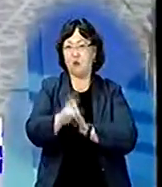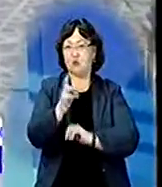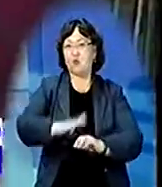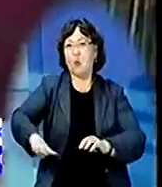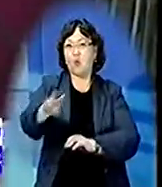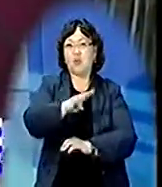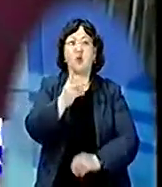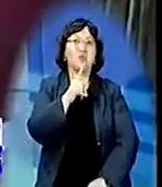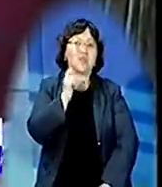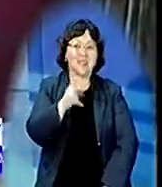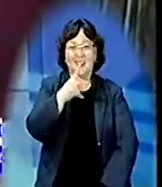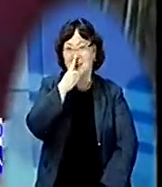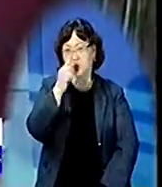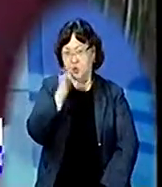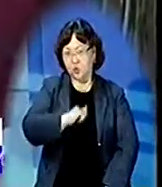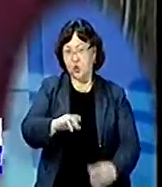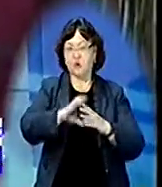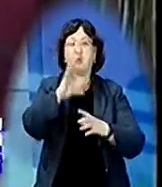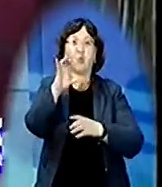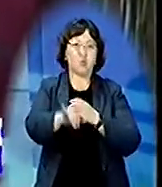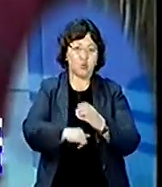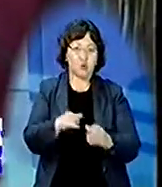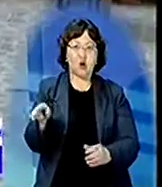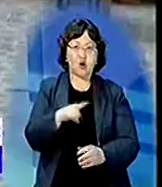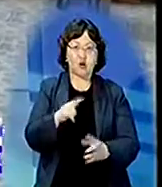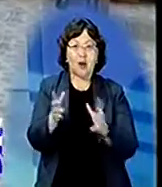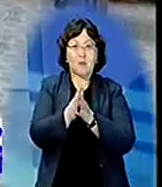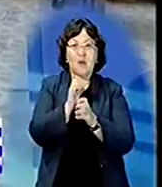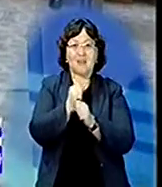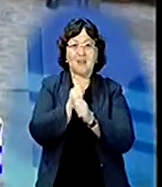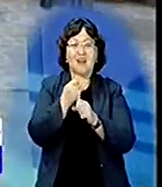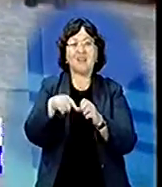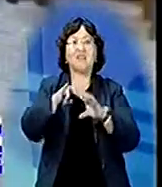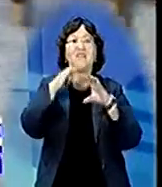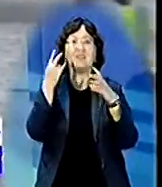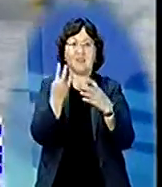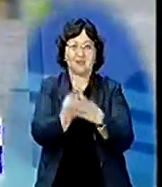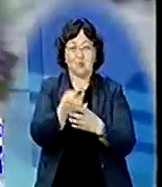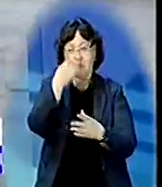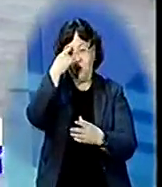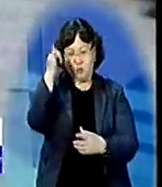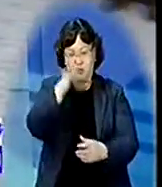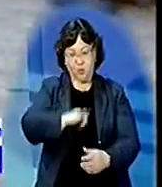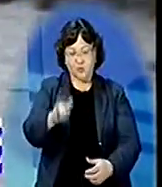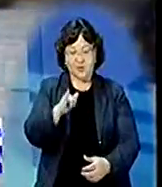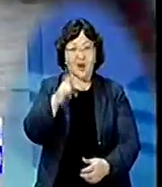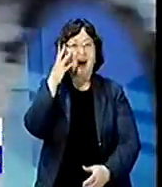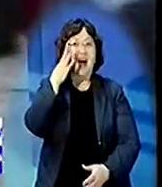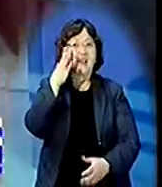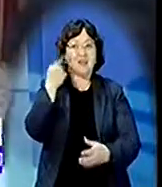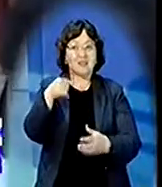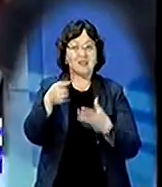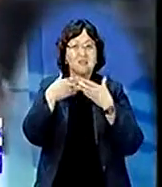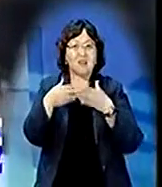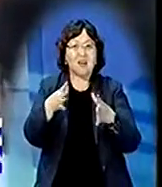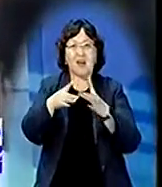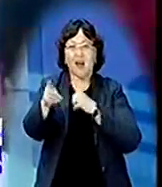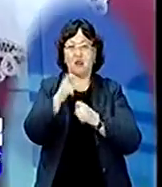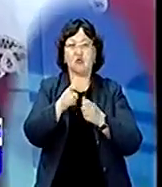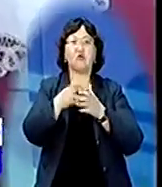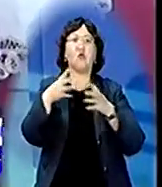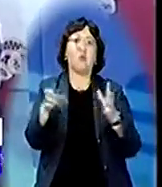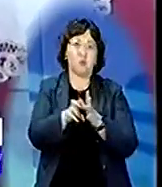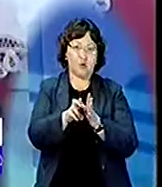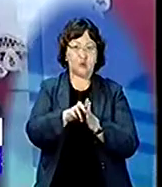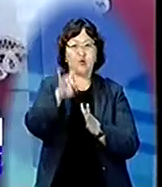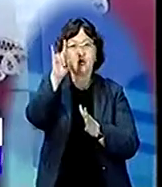үзэсгэлэн Хятад ба олон улс хоорондын хамтын ажиллагааны нэгдэл за нөгөө төгөр манай улсын гадагшаа нээж байгаа том цонх юм а гэж мужийн дараг